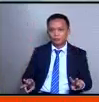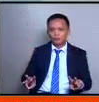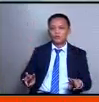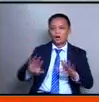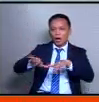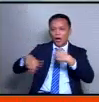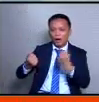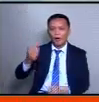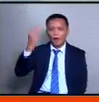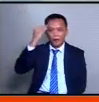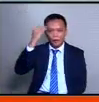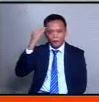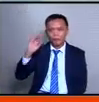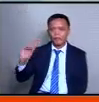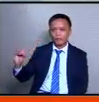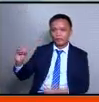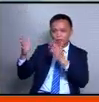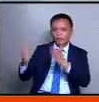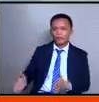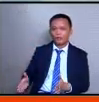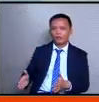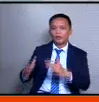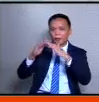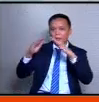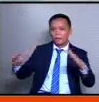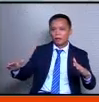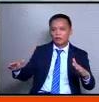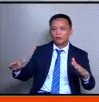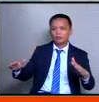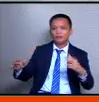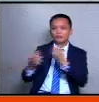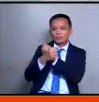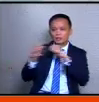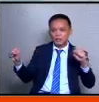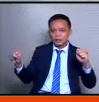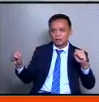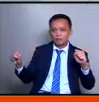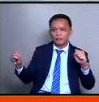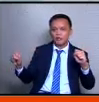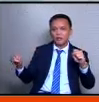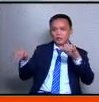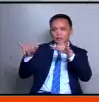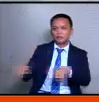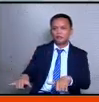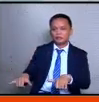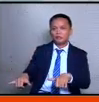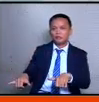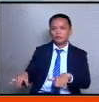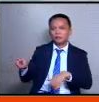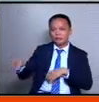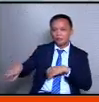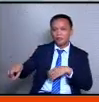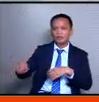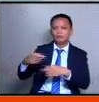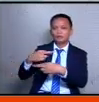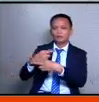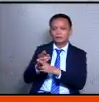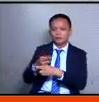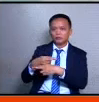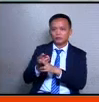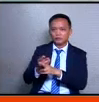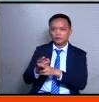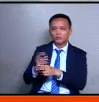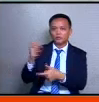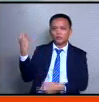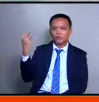isang homeowner na yung bahay niya ay safe at tirahan o dapat ipagawa na o talagang mag-evacuate na